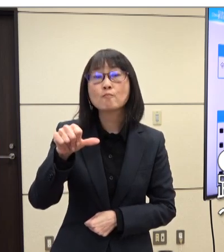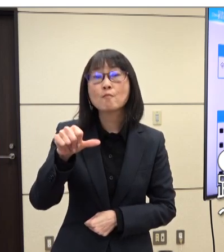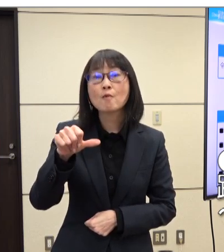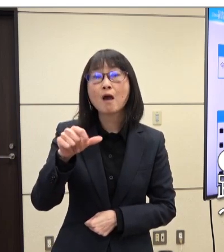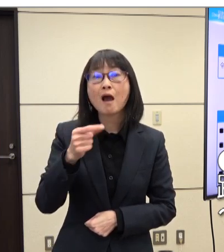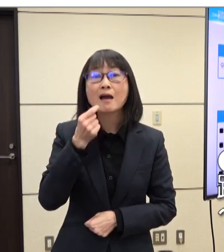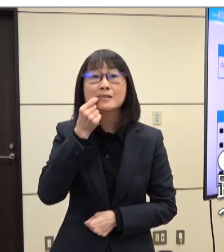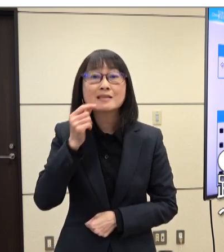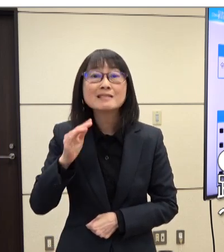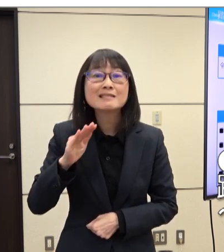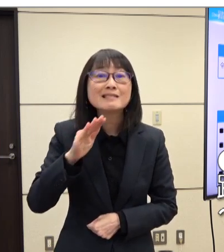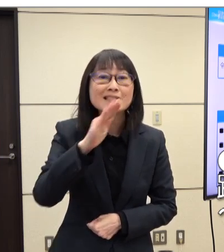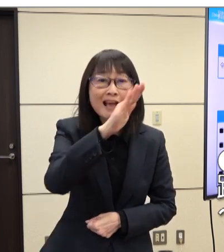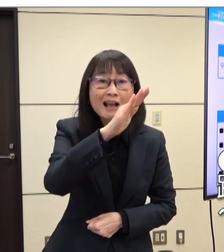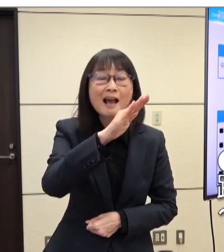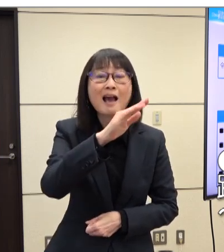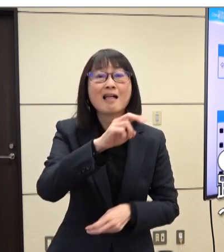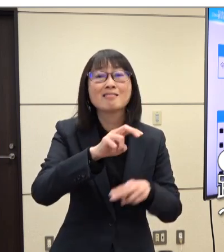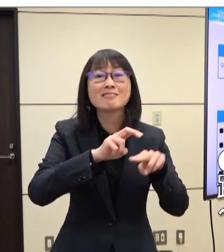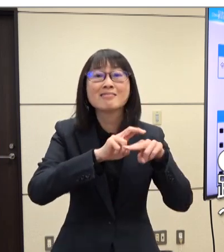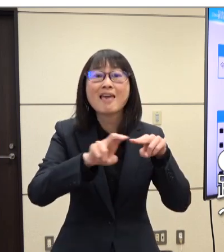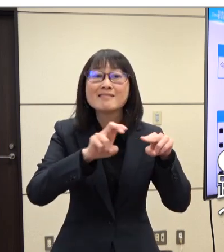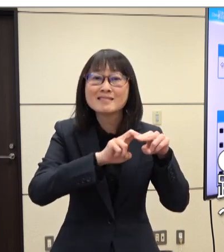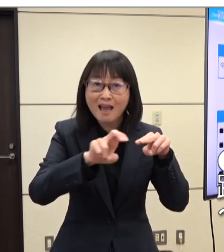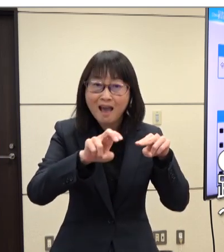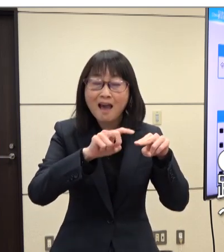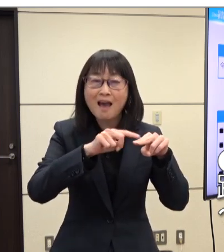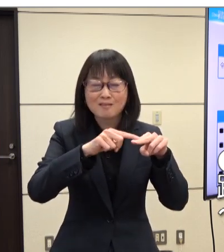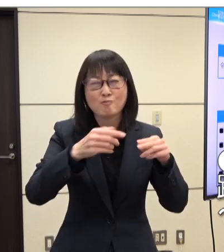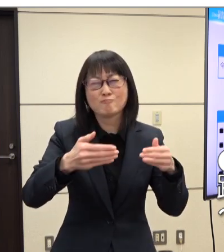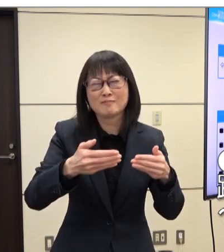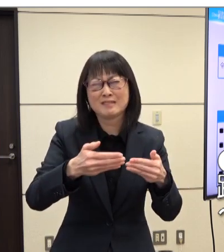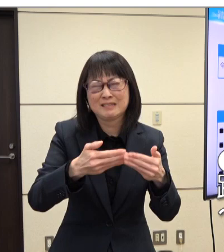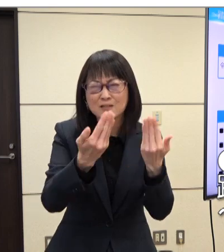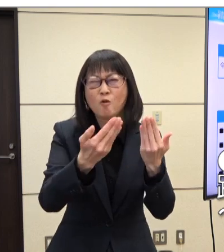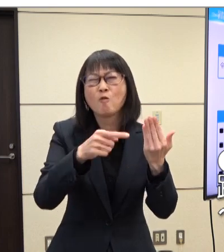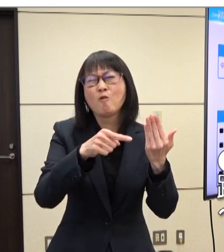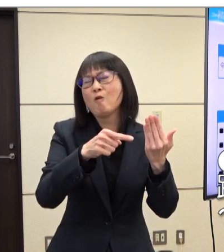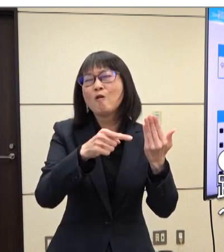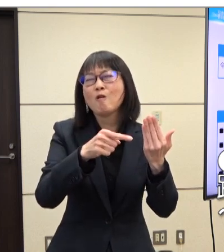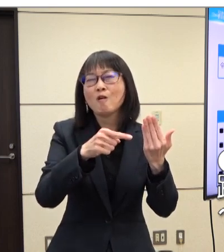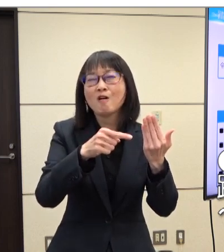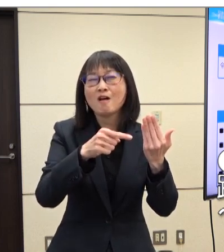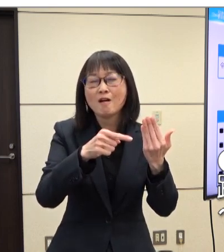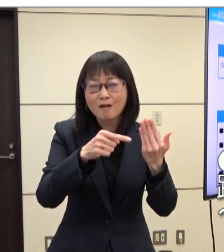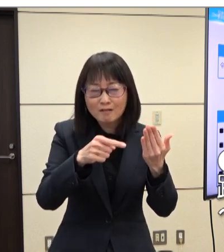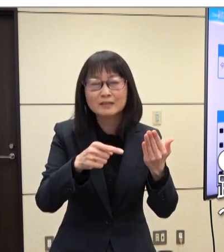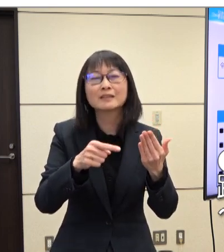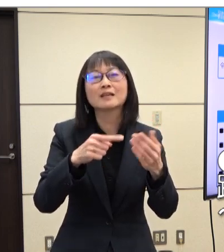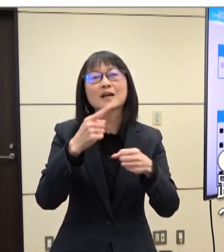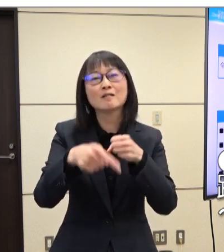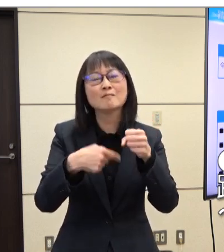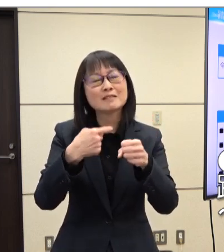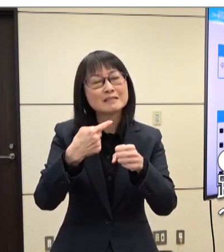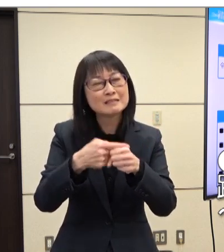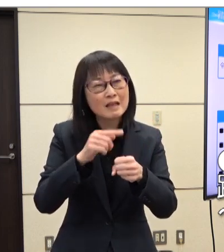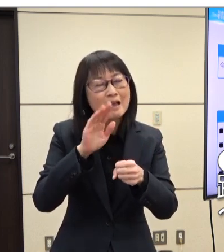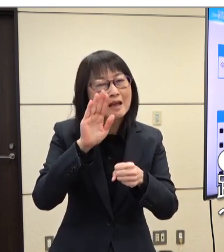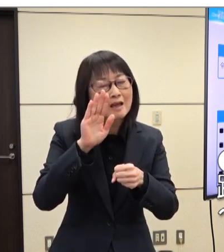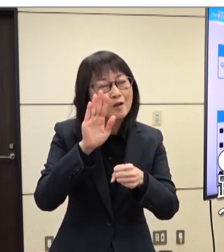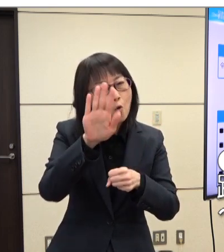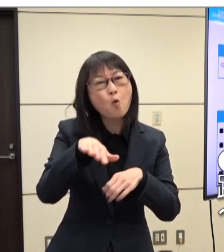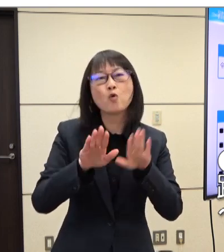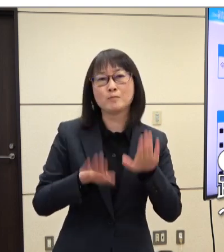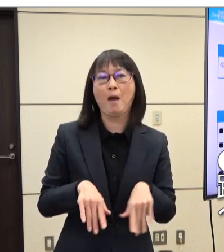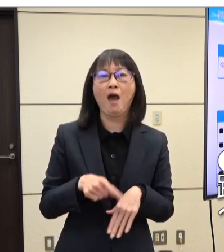飯坂線の踏切事故が発生をして、1年が経過をいたしました。まあ、本市では、